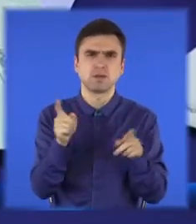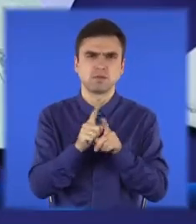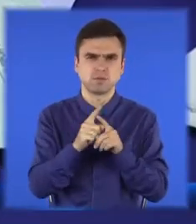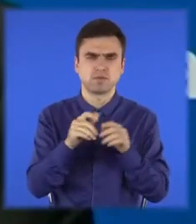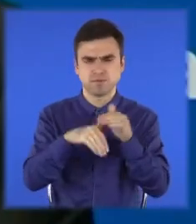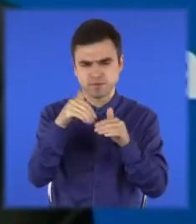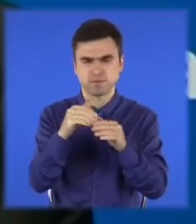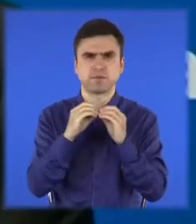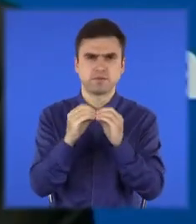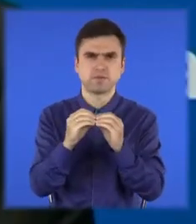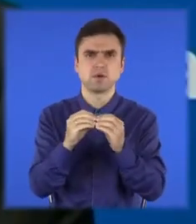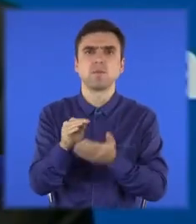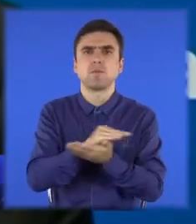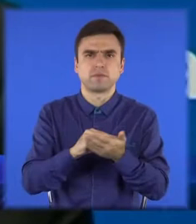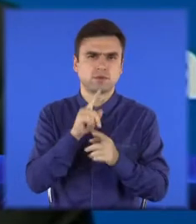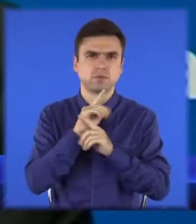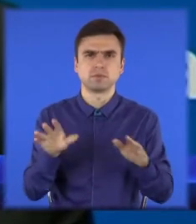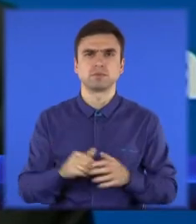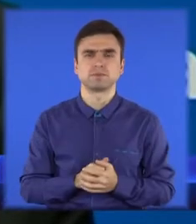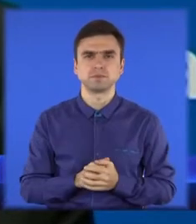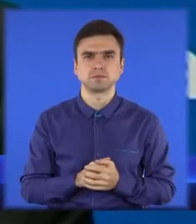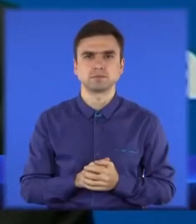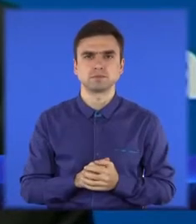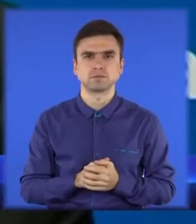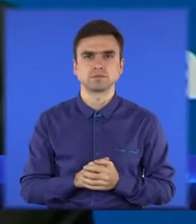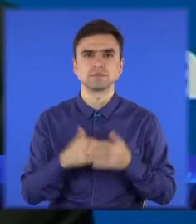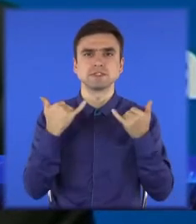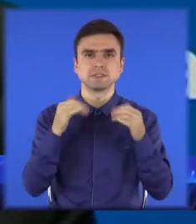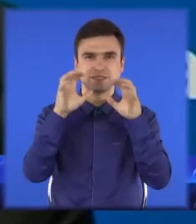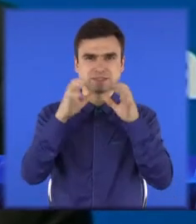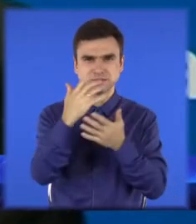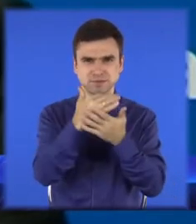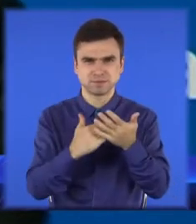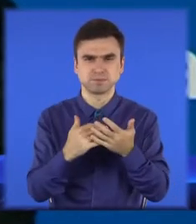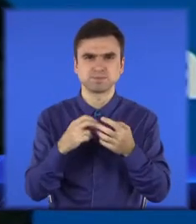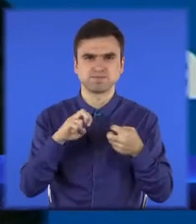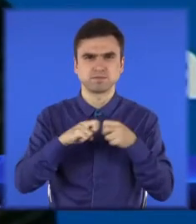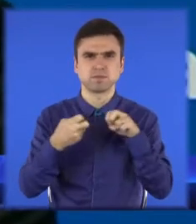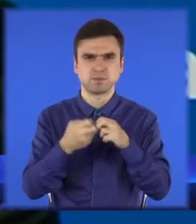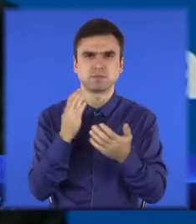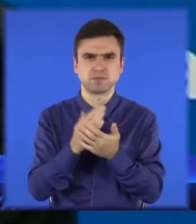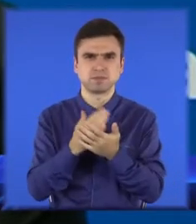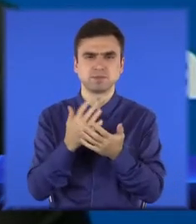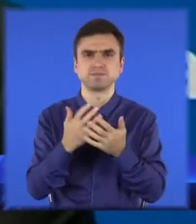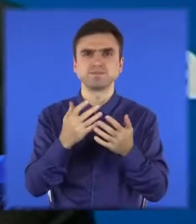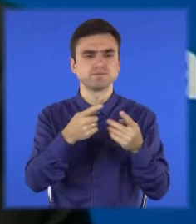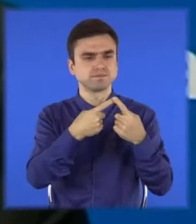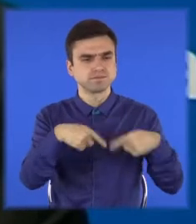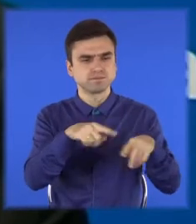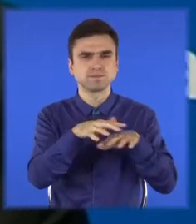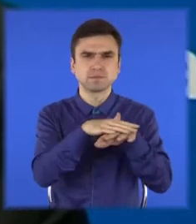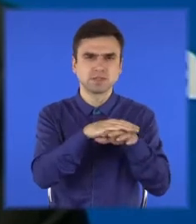легітимними. Проблема чинного законодавства. Знову ж таки, ті проблеми, які виникають із громадами,